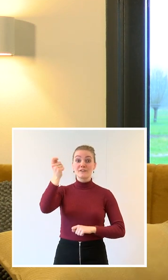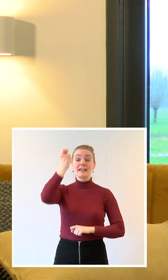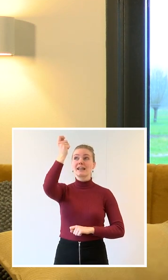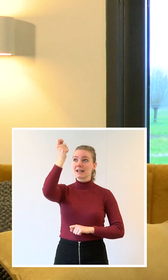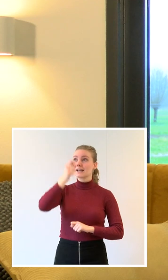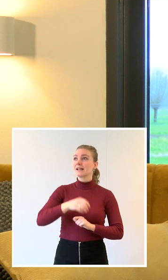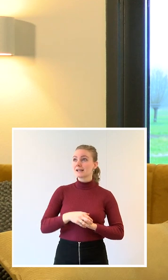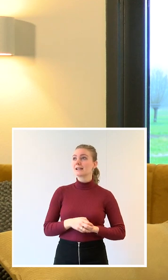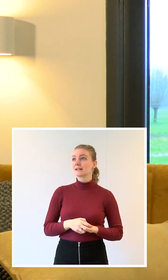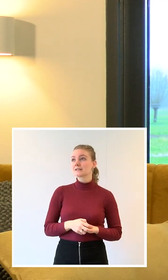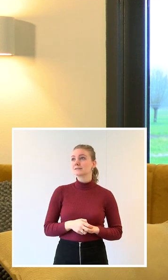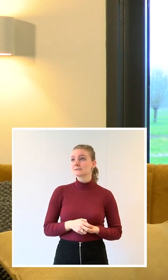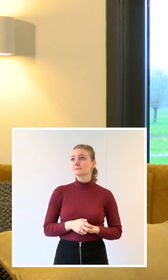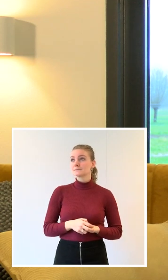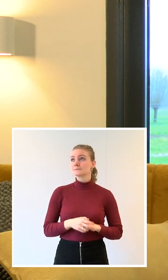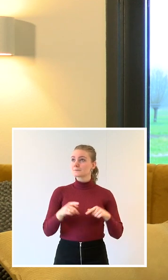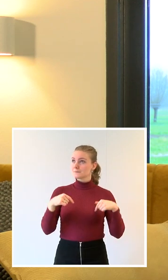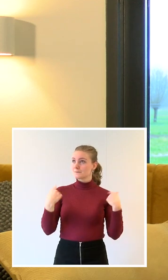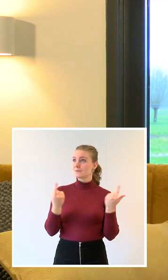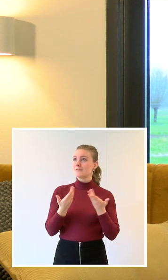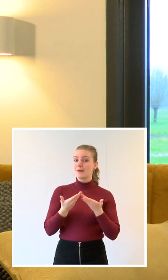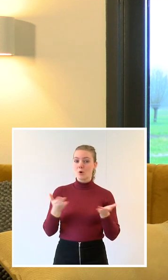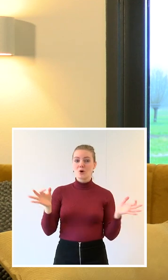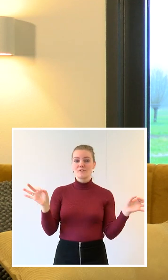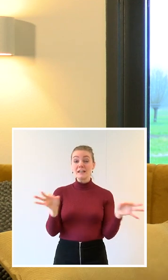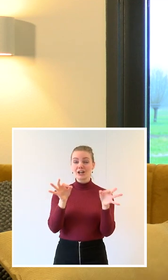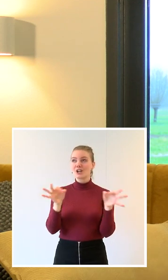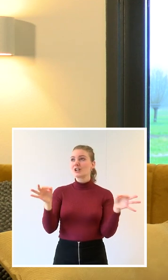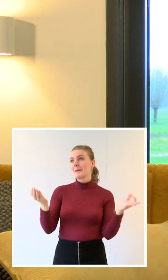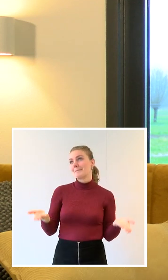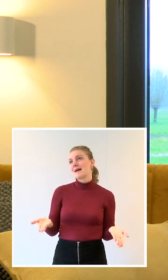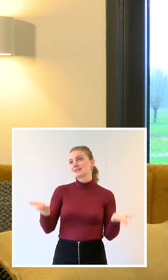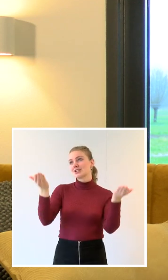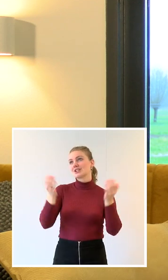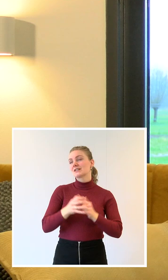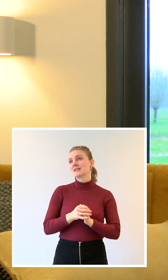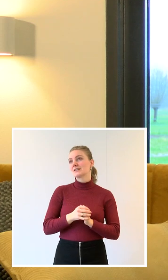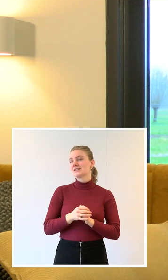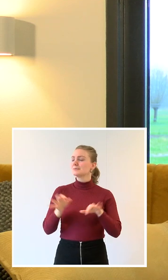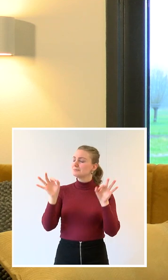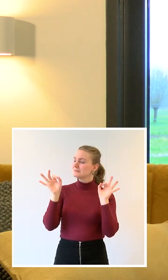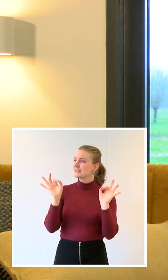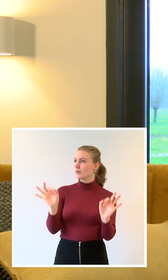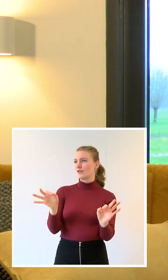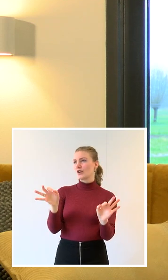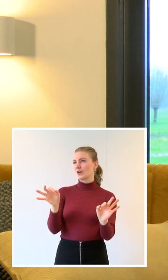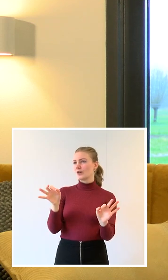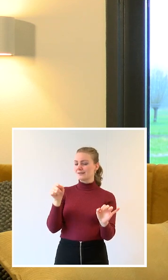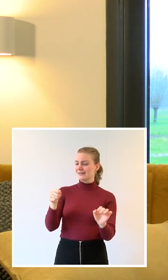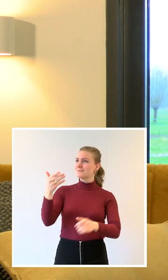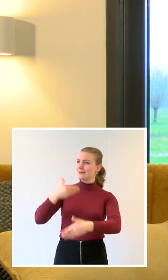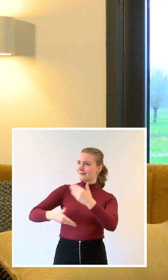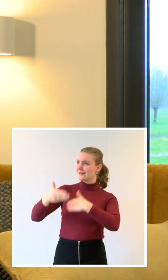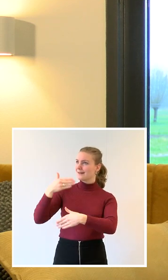Wat we mogen vieren met Pasen. Heer, wat bijzonder dat u op die manier de vloek